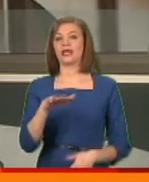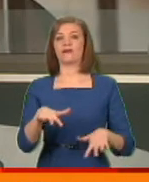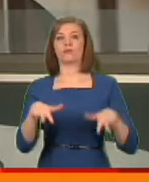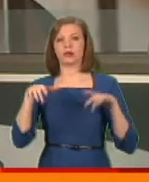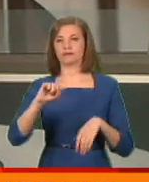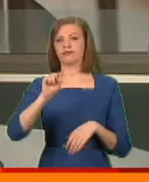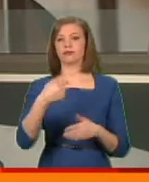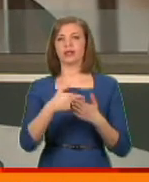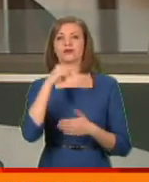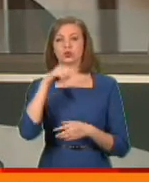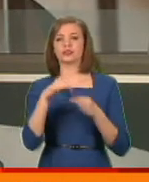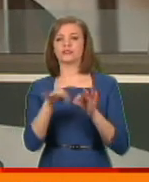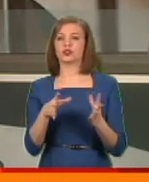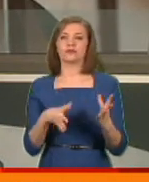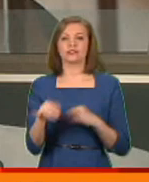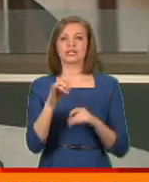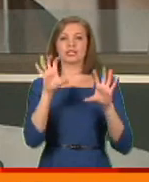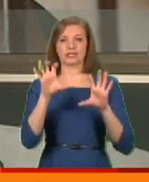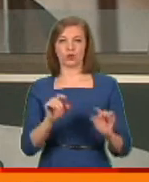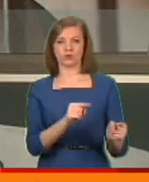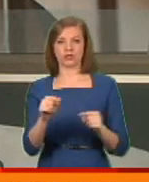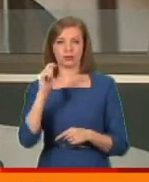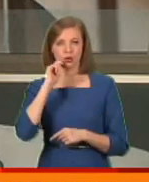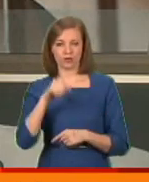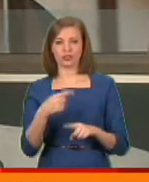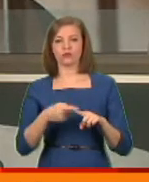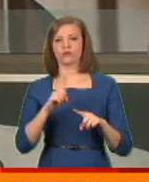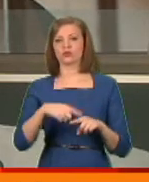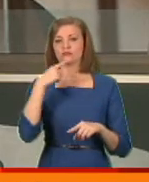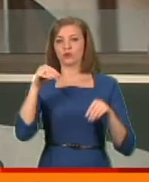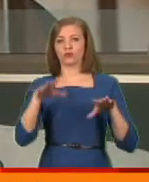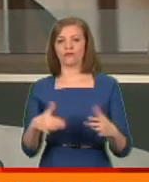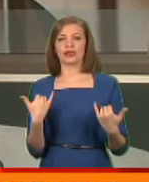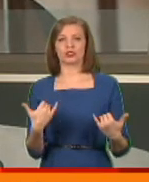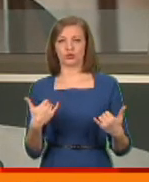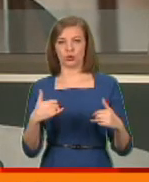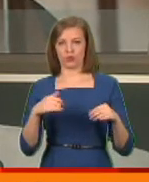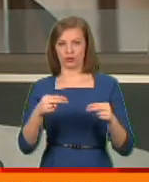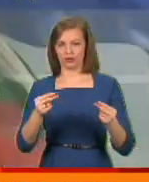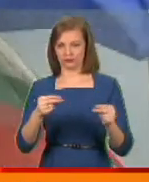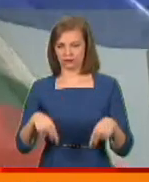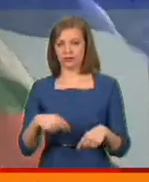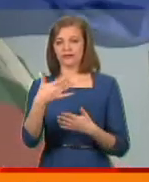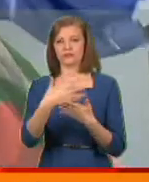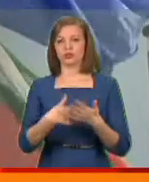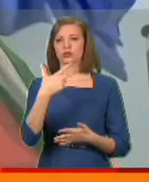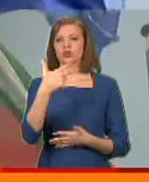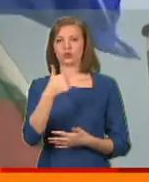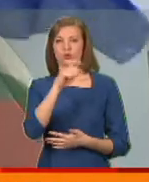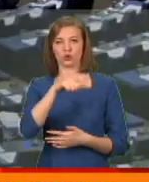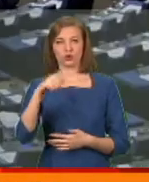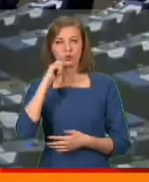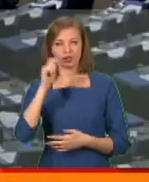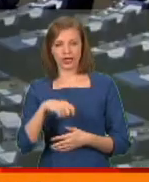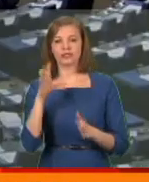Європарламент вимагає від Росії звільнити всіх незаконно затриманих українців. Про це йдеться в ухваленні сьогодні резолюції. У списку 31 громадянин